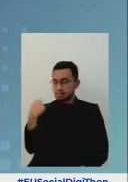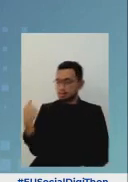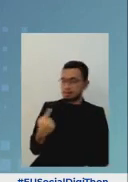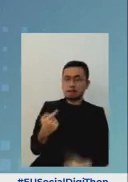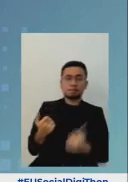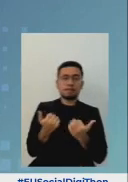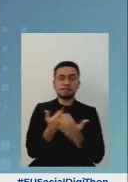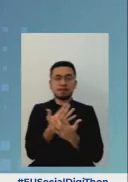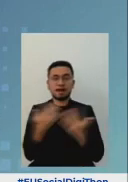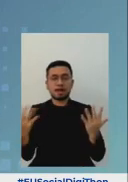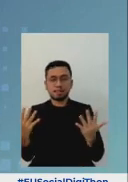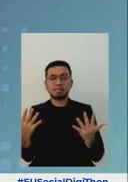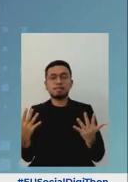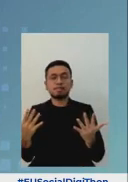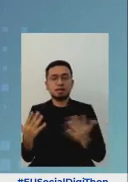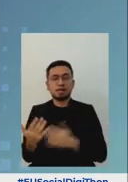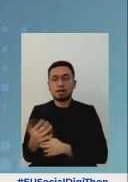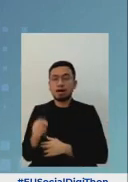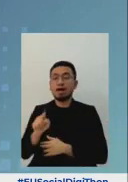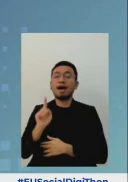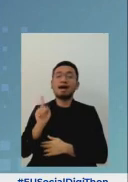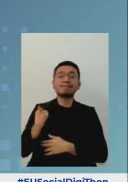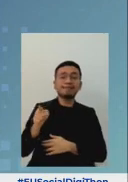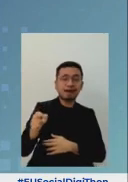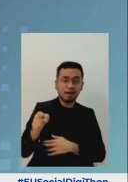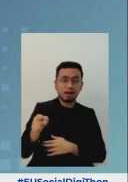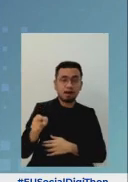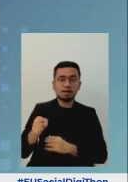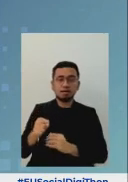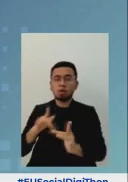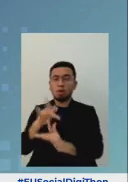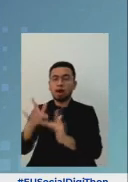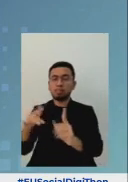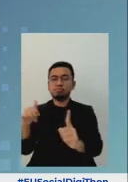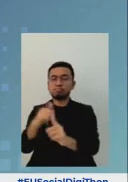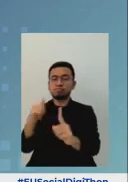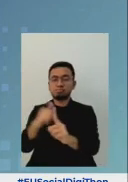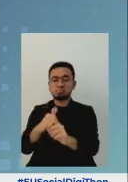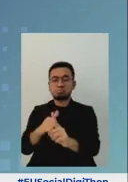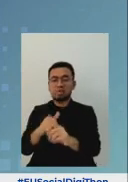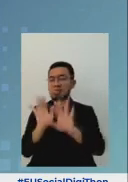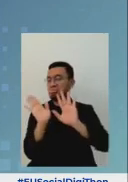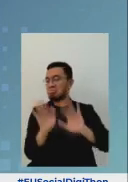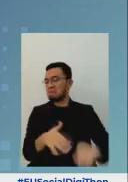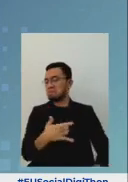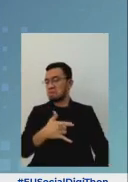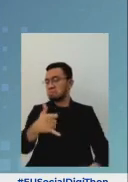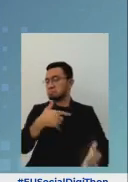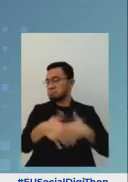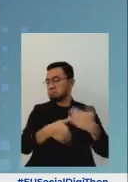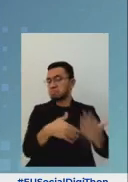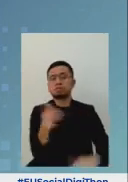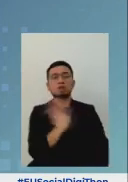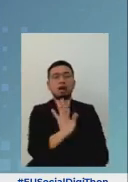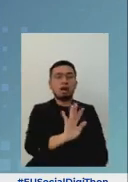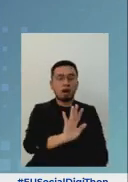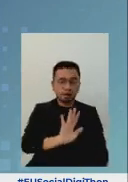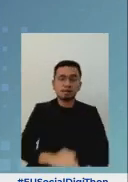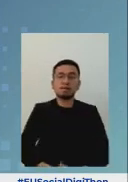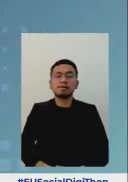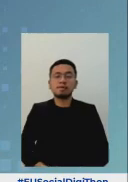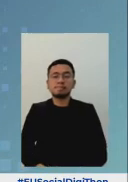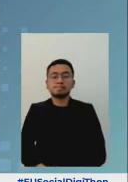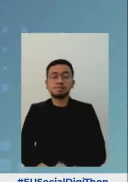tidak membiarkan saja cyberbullying ini terus terjadi, namun kita bisa